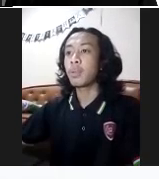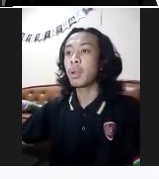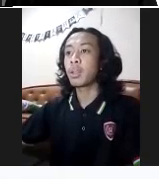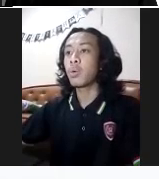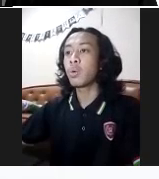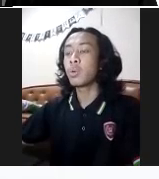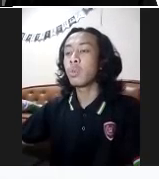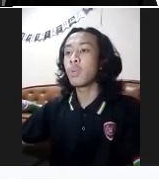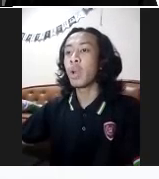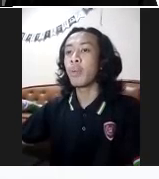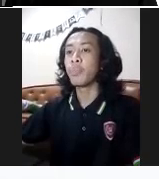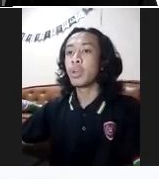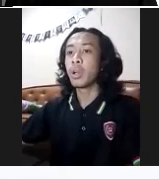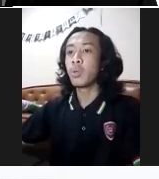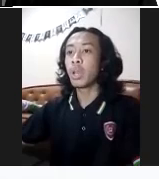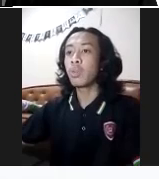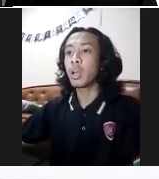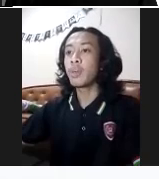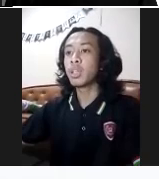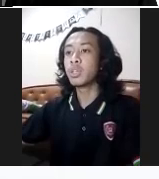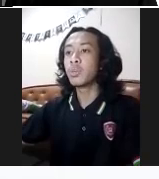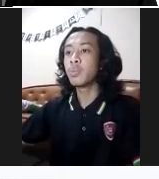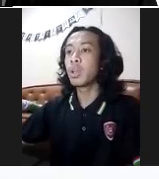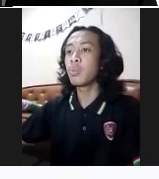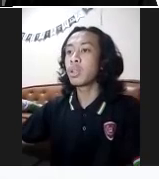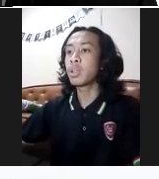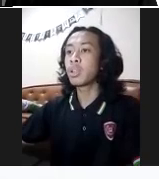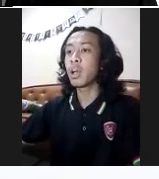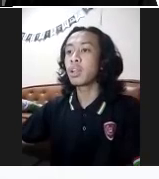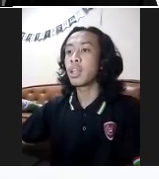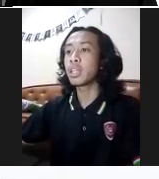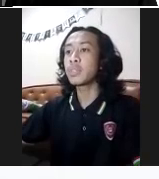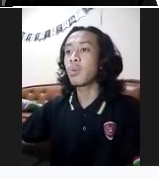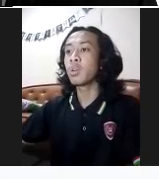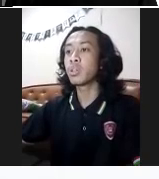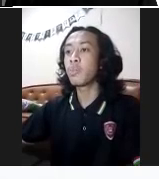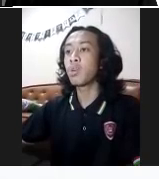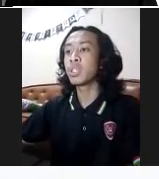pada tahun 2006. Gedungnya itu adalah Gymnasium di Klub Atletis